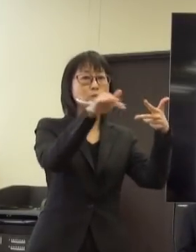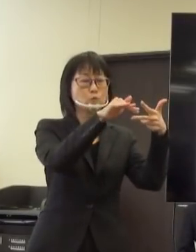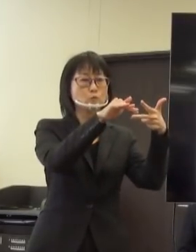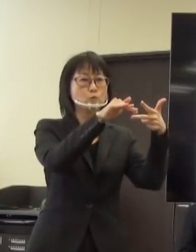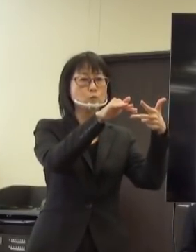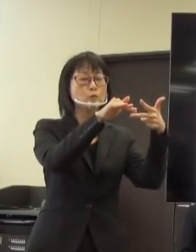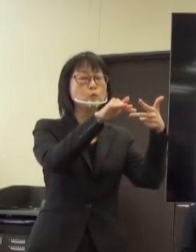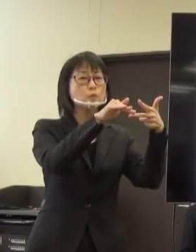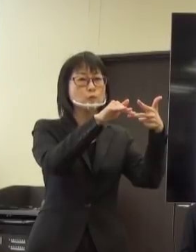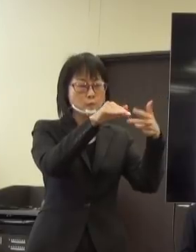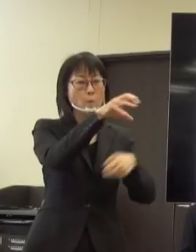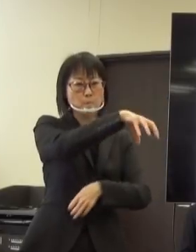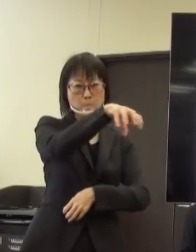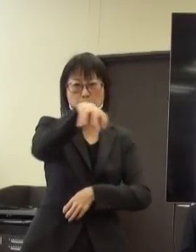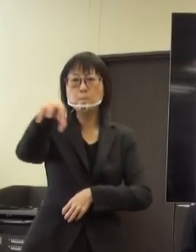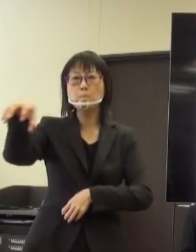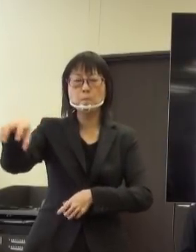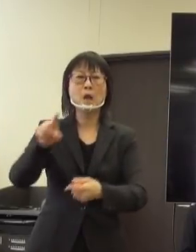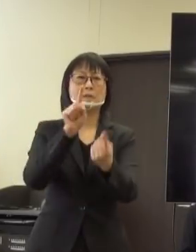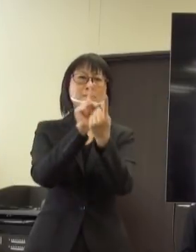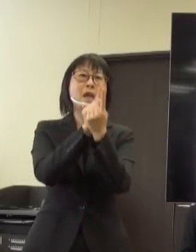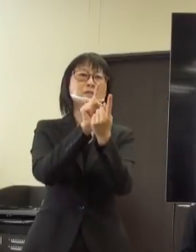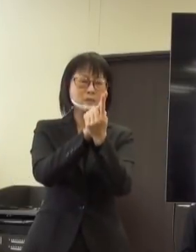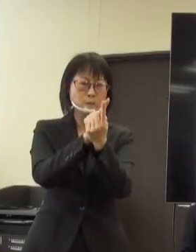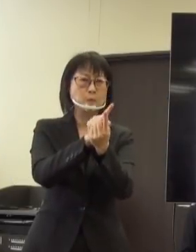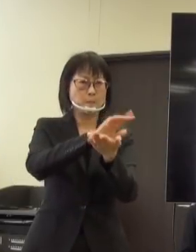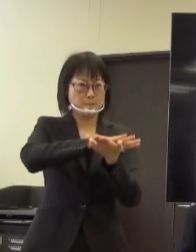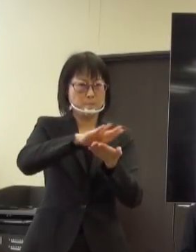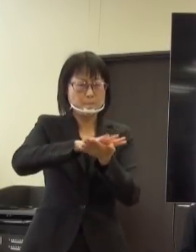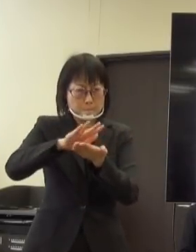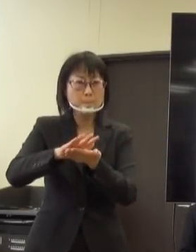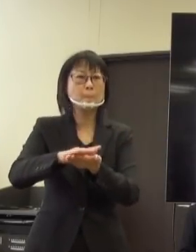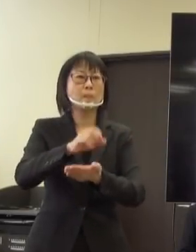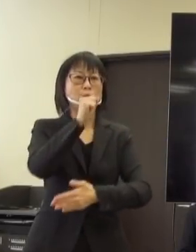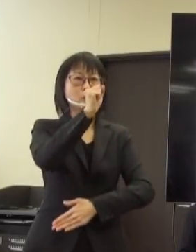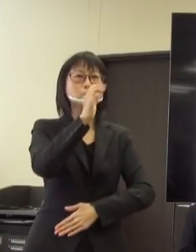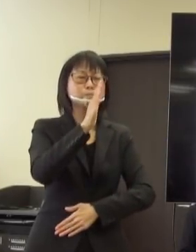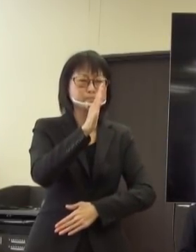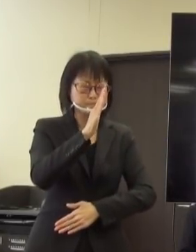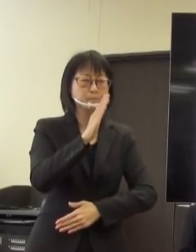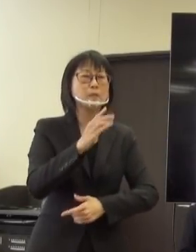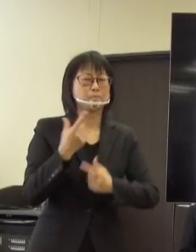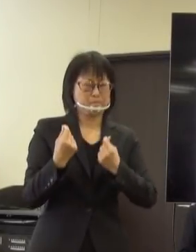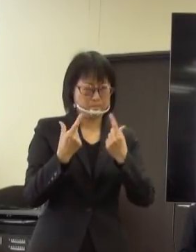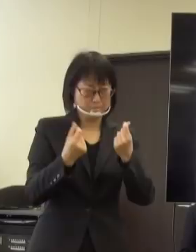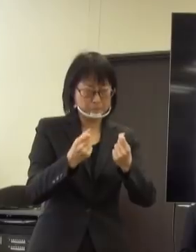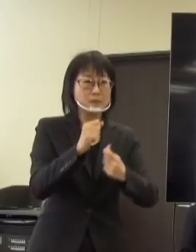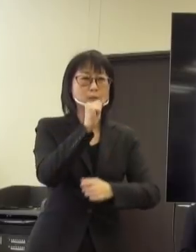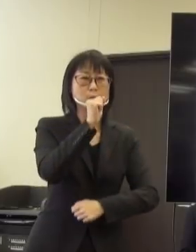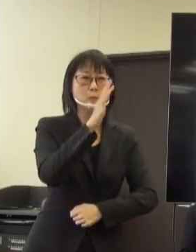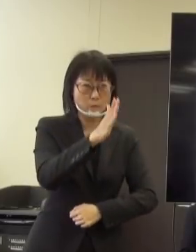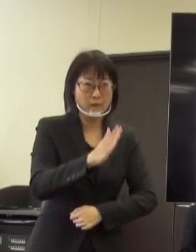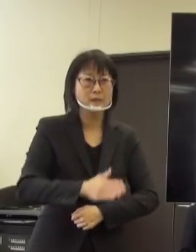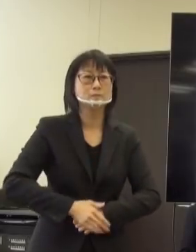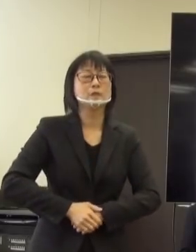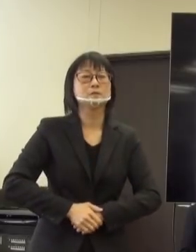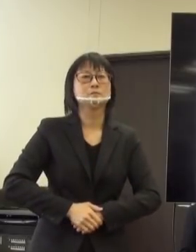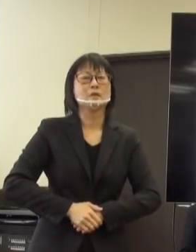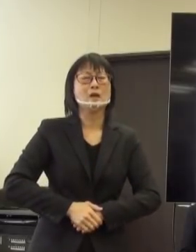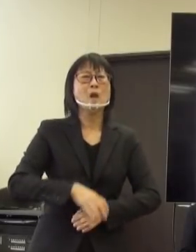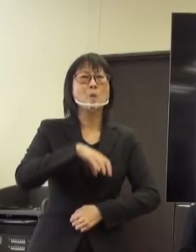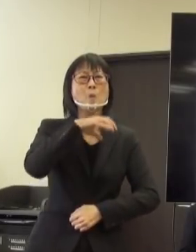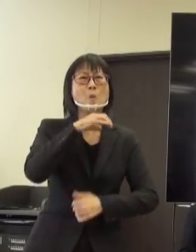本当にこの寒い中でですね、高齢者への感染というのが危惧される状況でありますし、